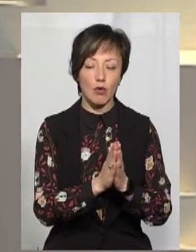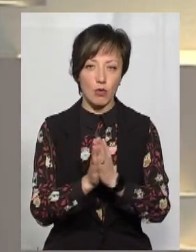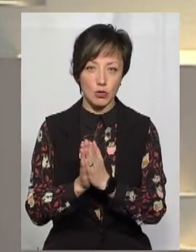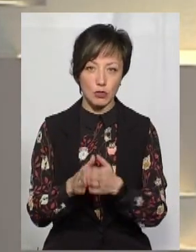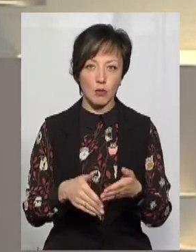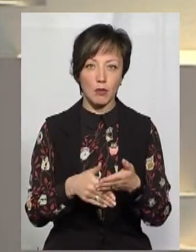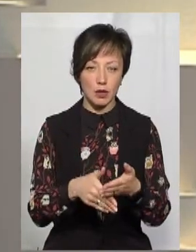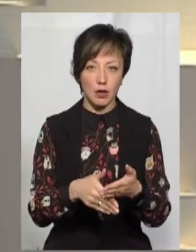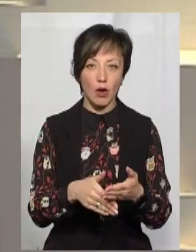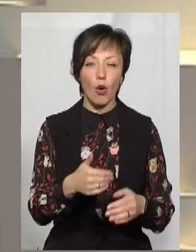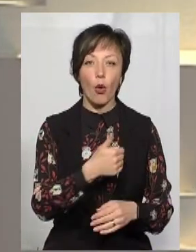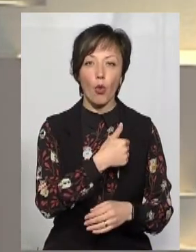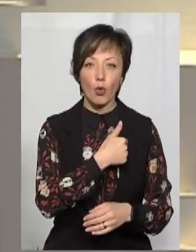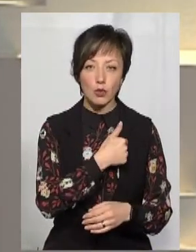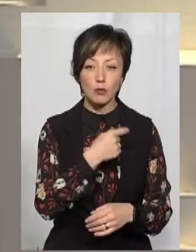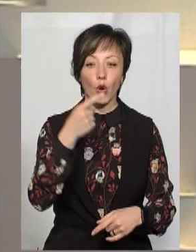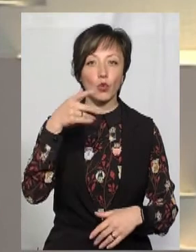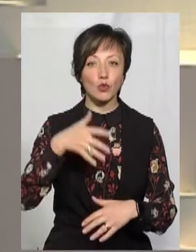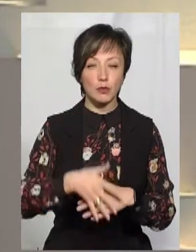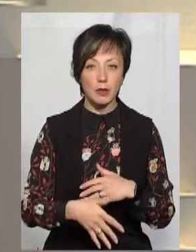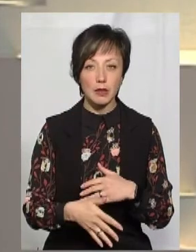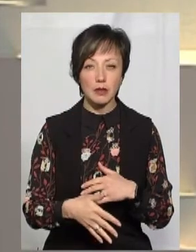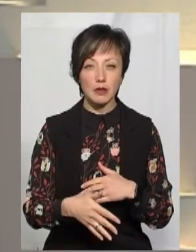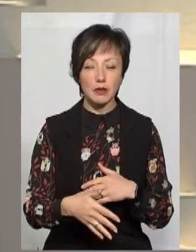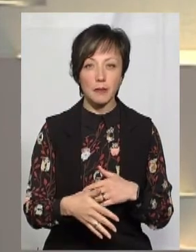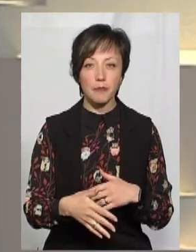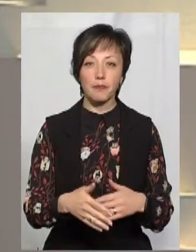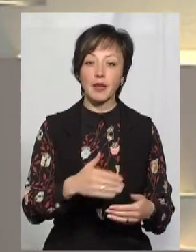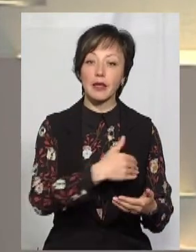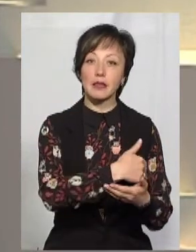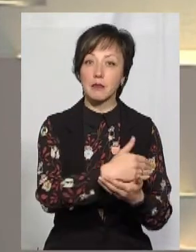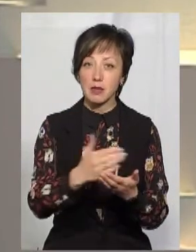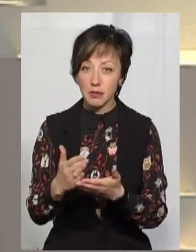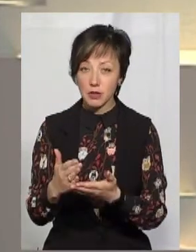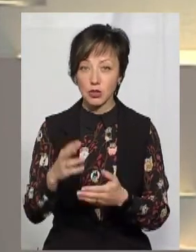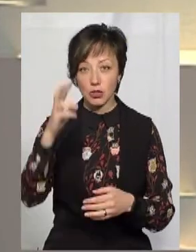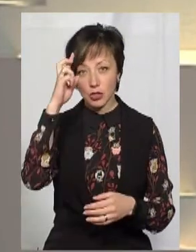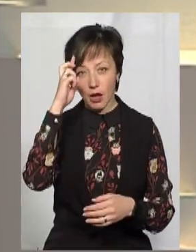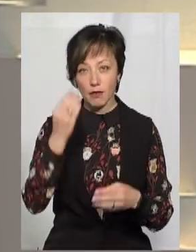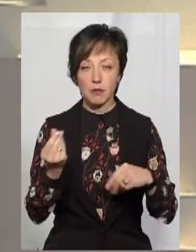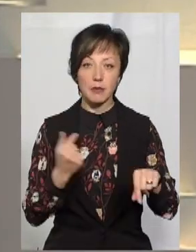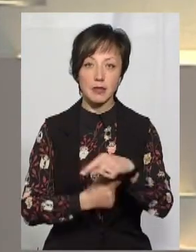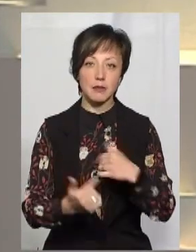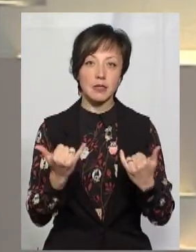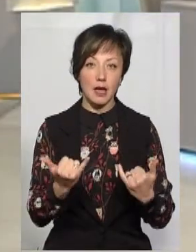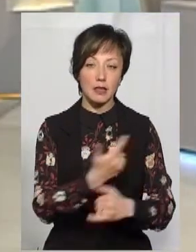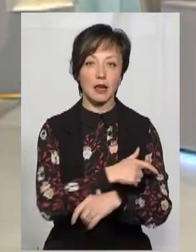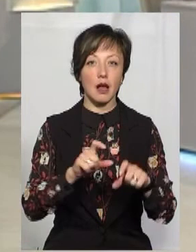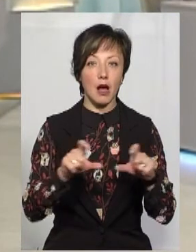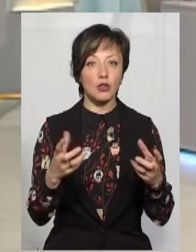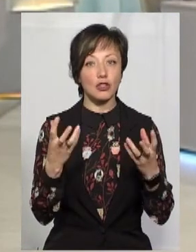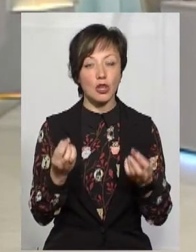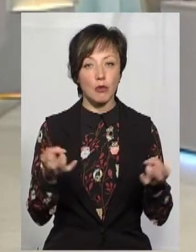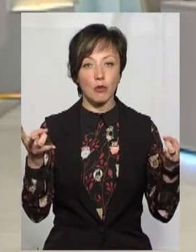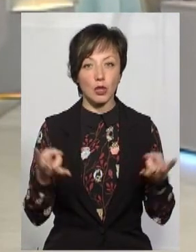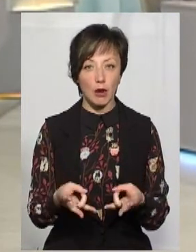просять, щоб вони допомагали. От хочеться, щоб ми розуміли, от наскільки забезпечені там державою і бізнесом зараз лікарні, а яка